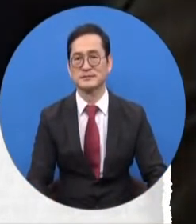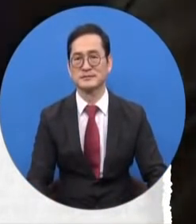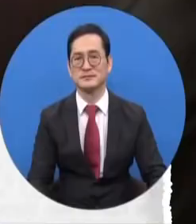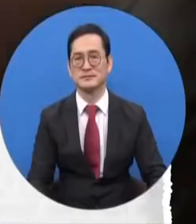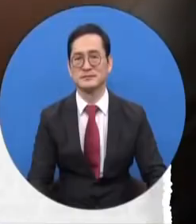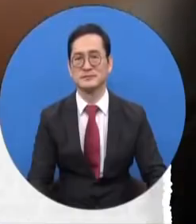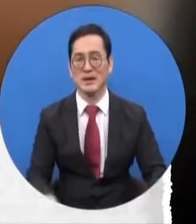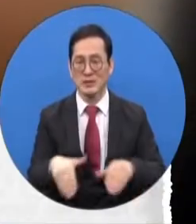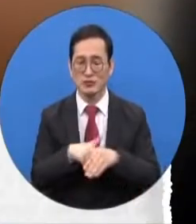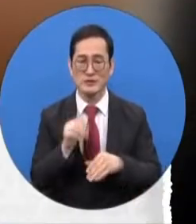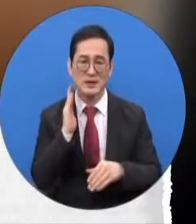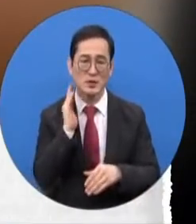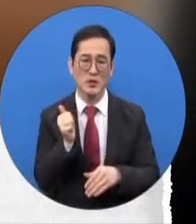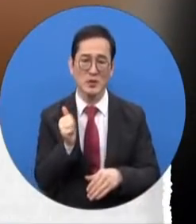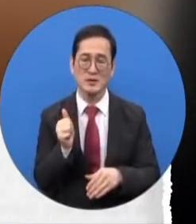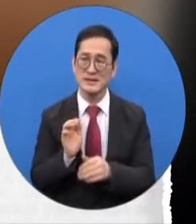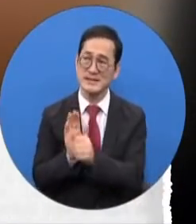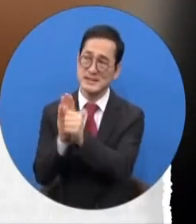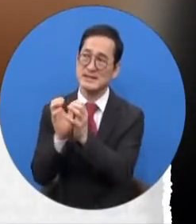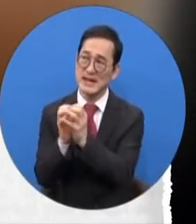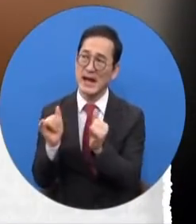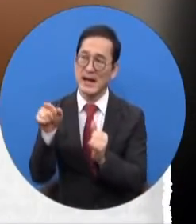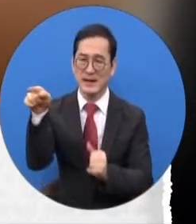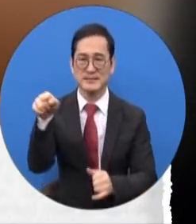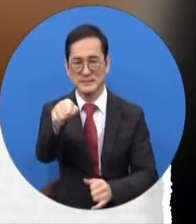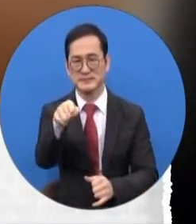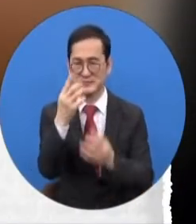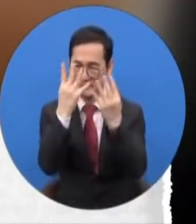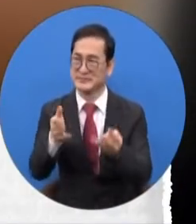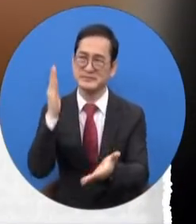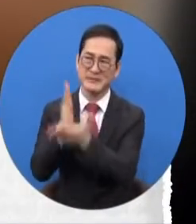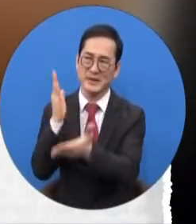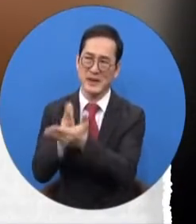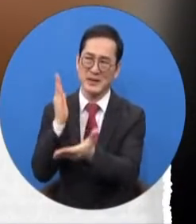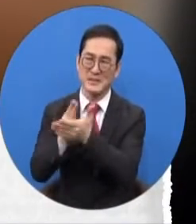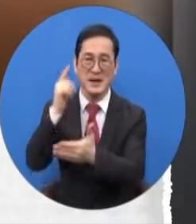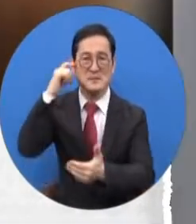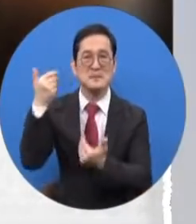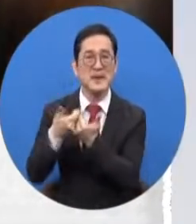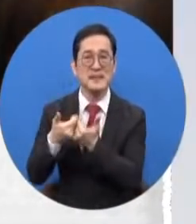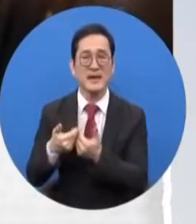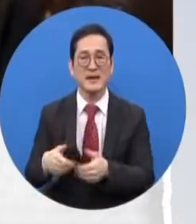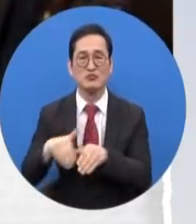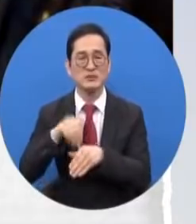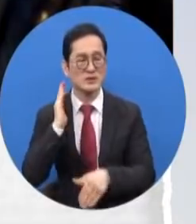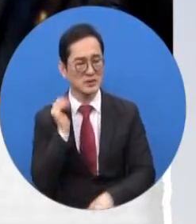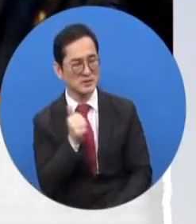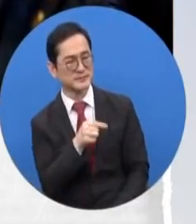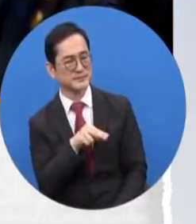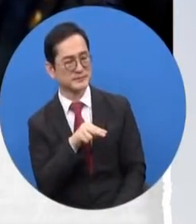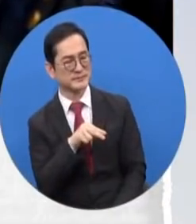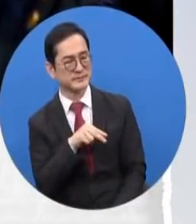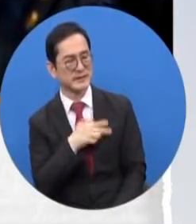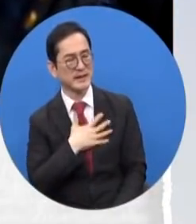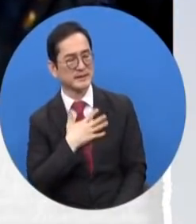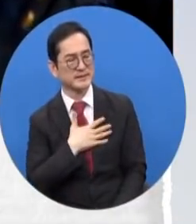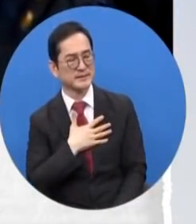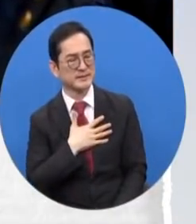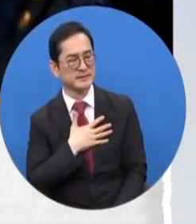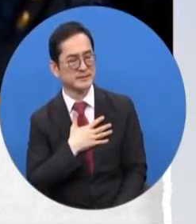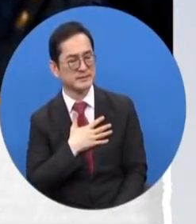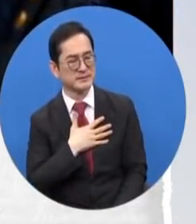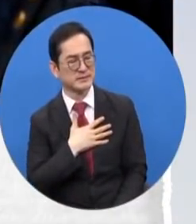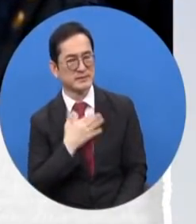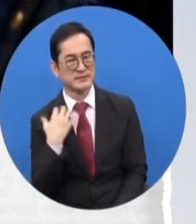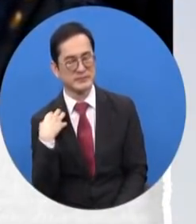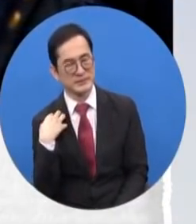지지자들이 이명박 대통령의 사면은 이르다라고 주장하는 그 부분을 저는 문재인 대통령이 여전히 부담스러워하고 설득을 못할